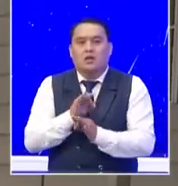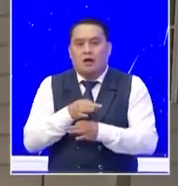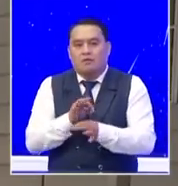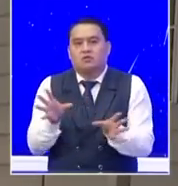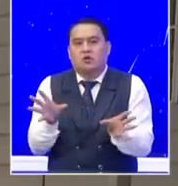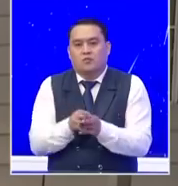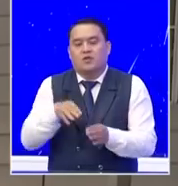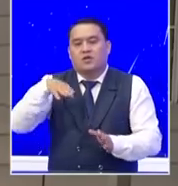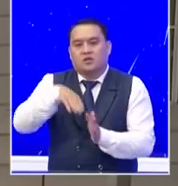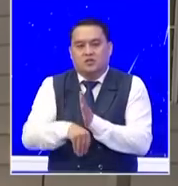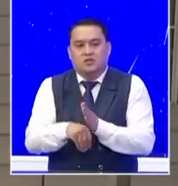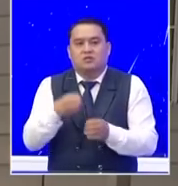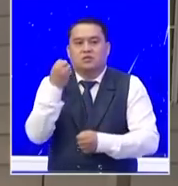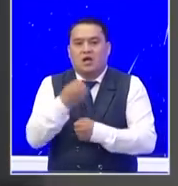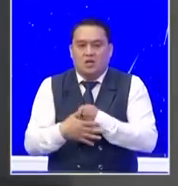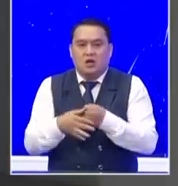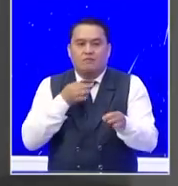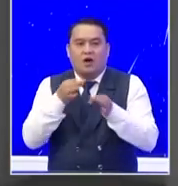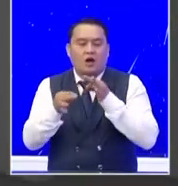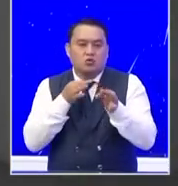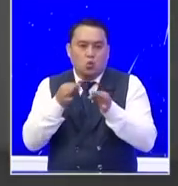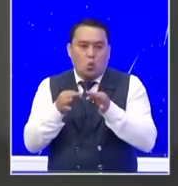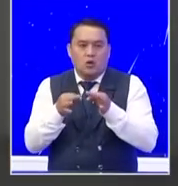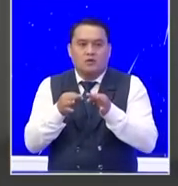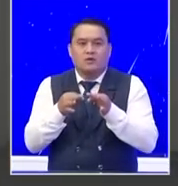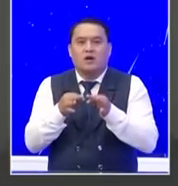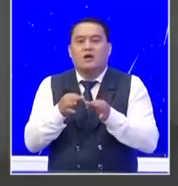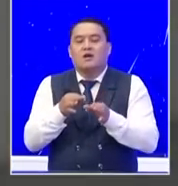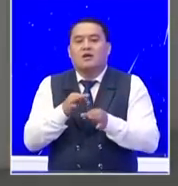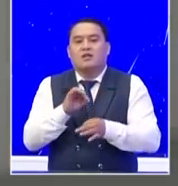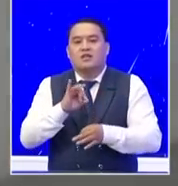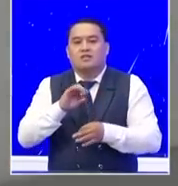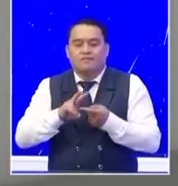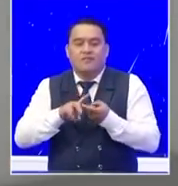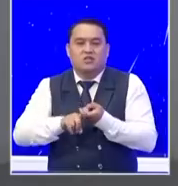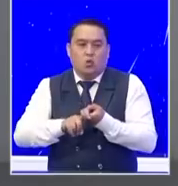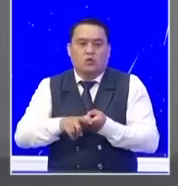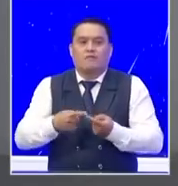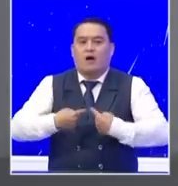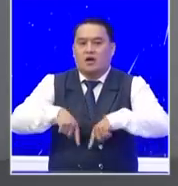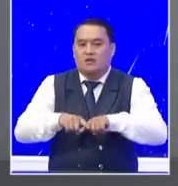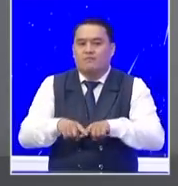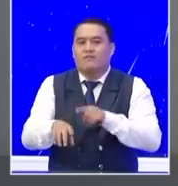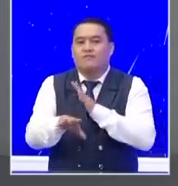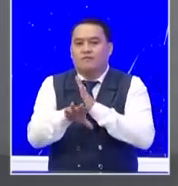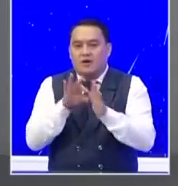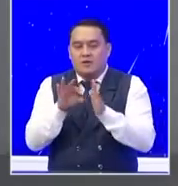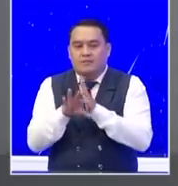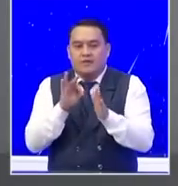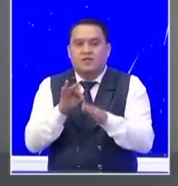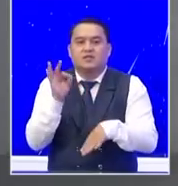совместит в себе медицинский центр и блок консультационного и вирусологического отделения, в том числе на определение